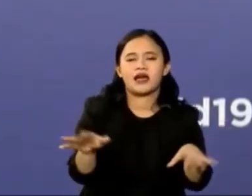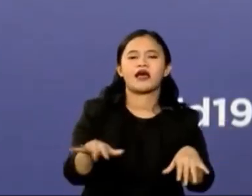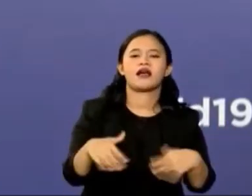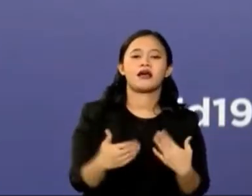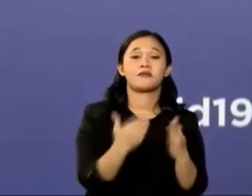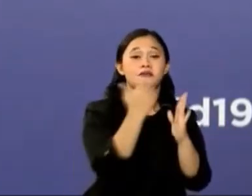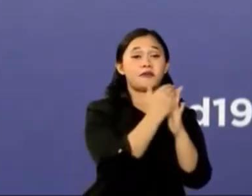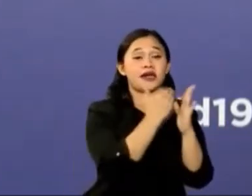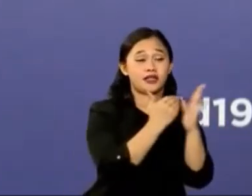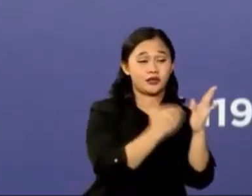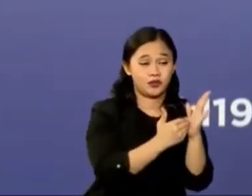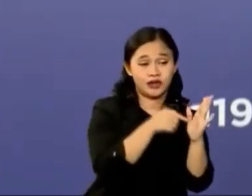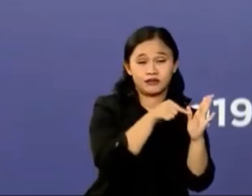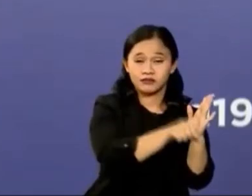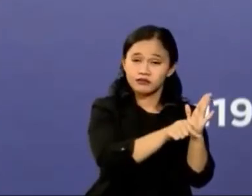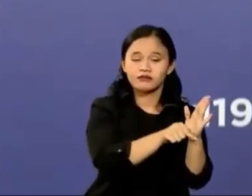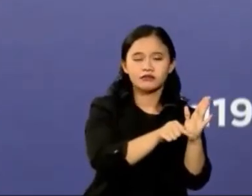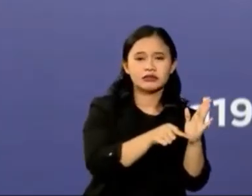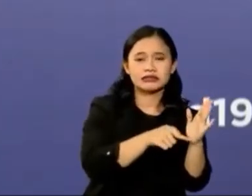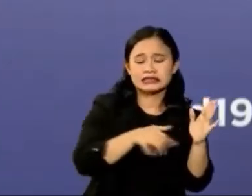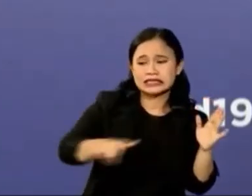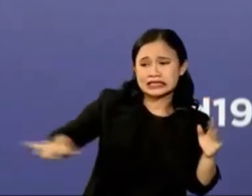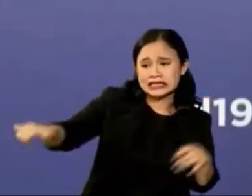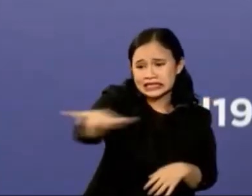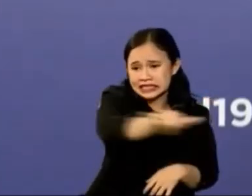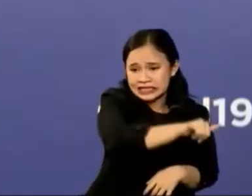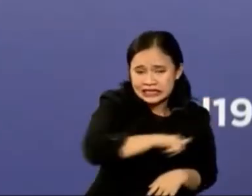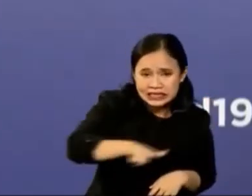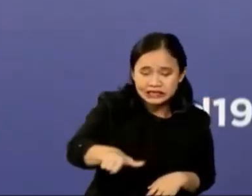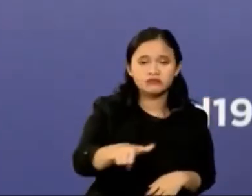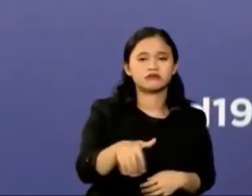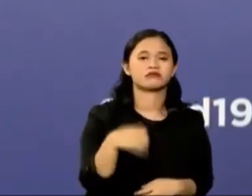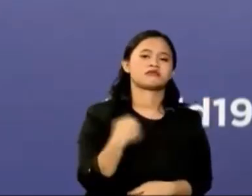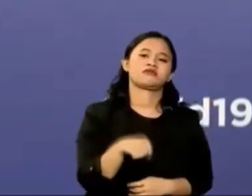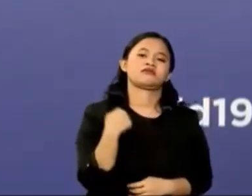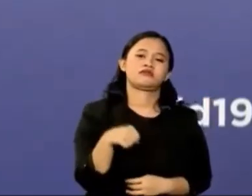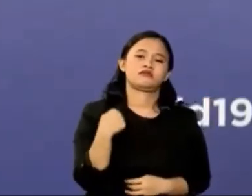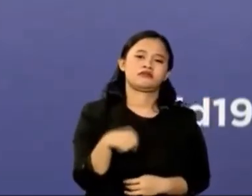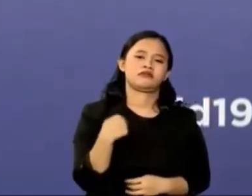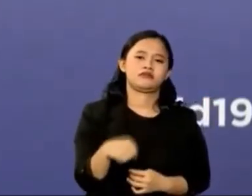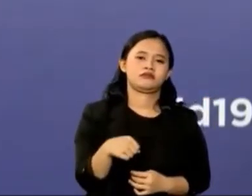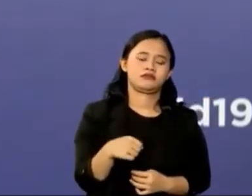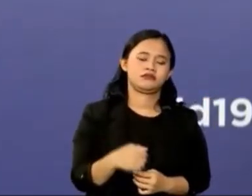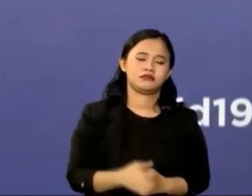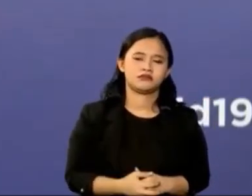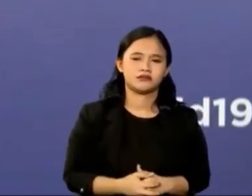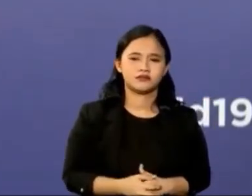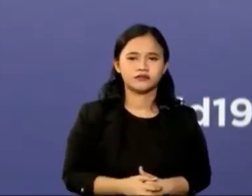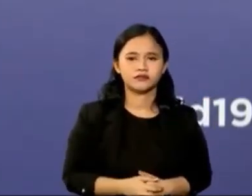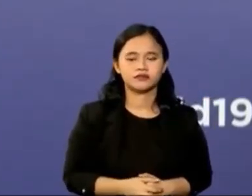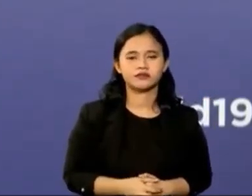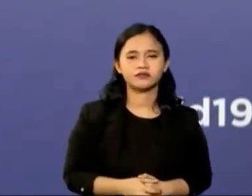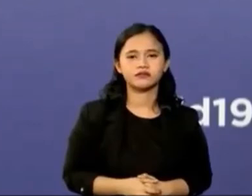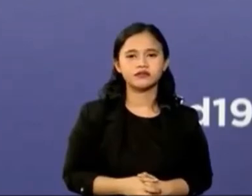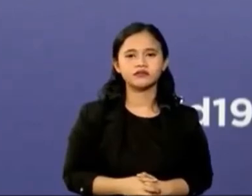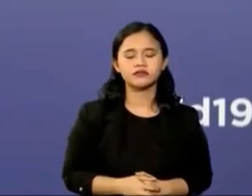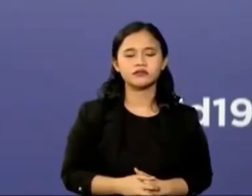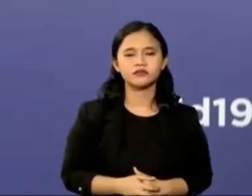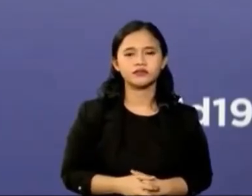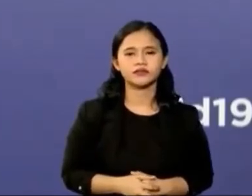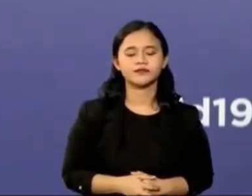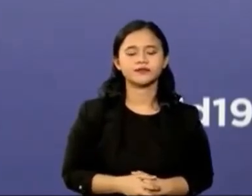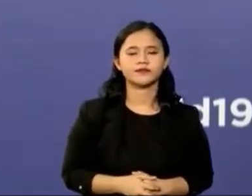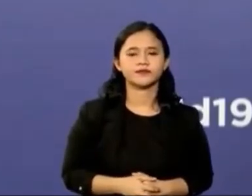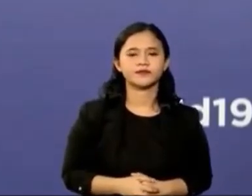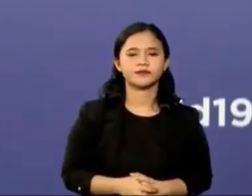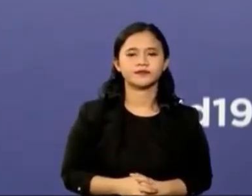yang dibuat pun juga tidak bisa general berlaku untuk keseluruhan. Ini yang harus kita pahami.